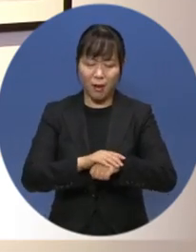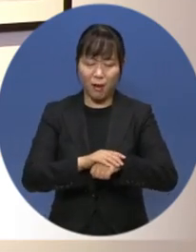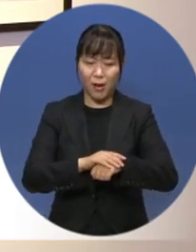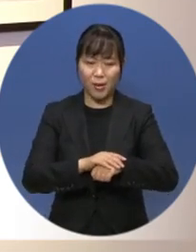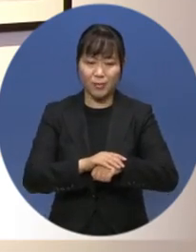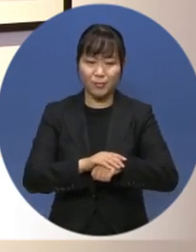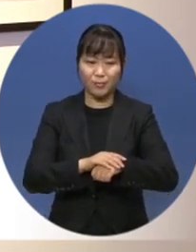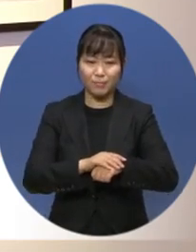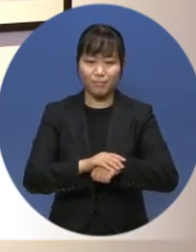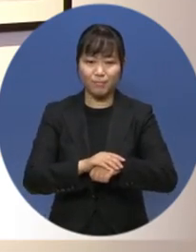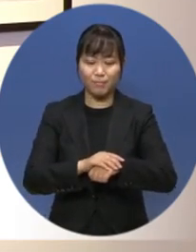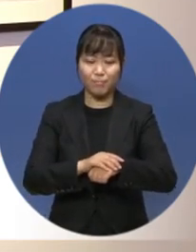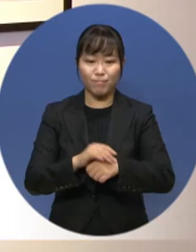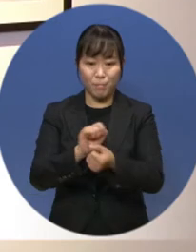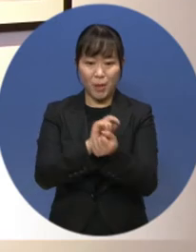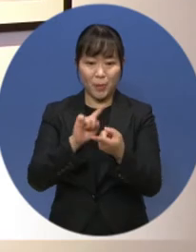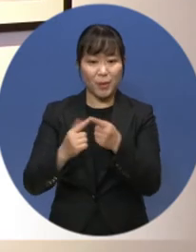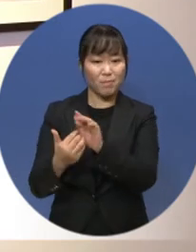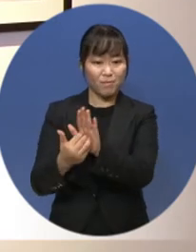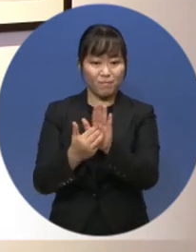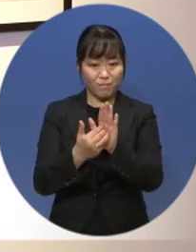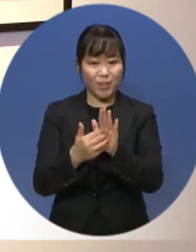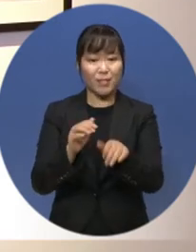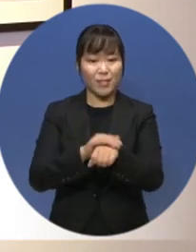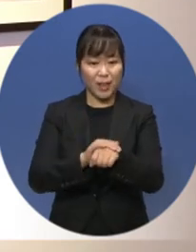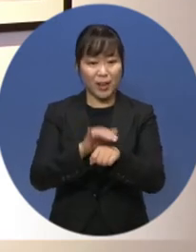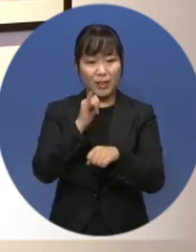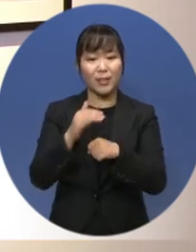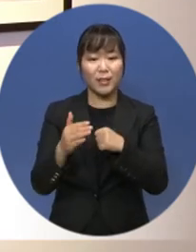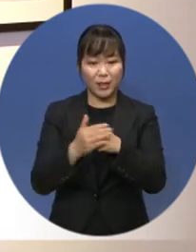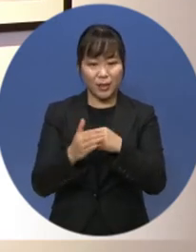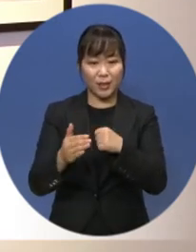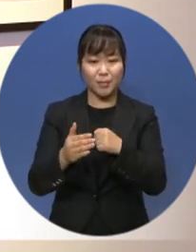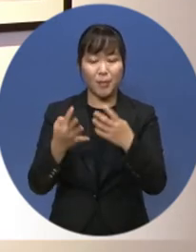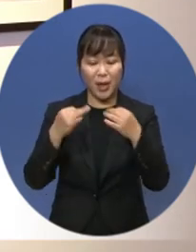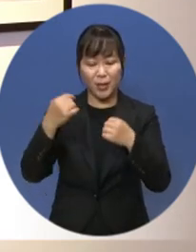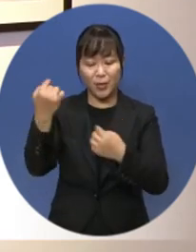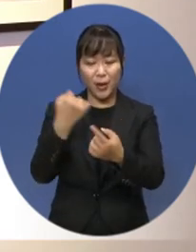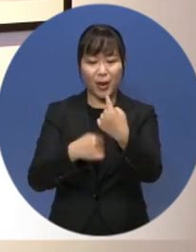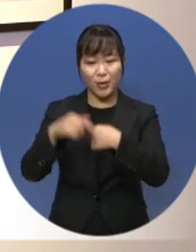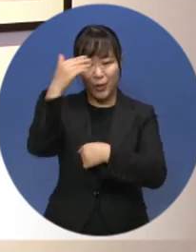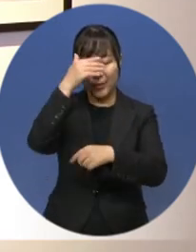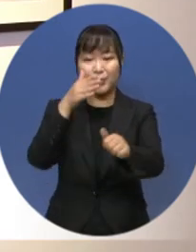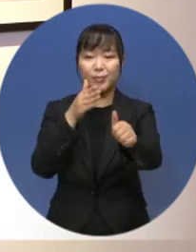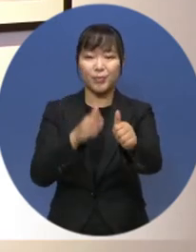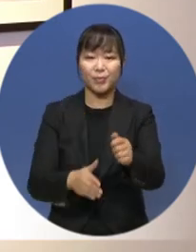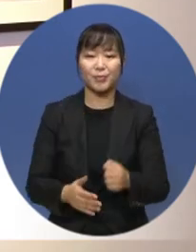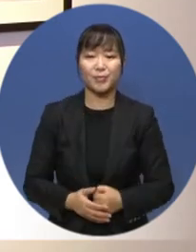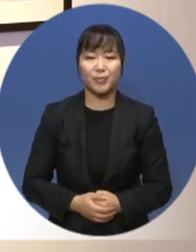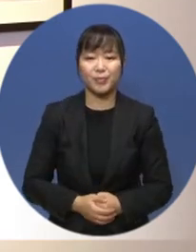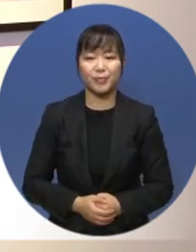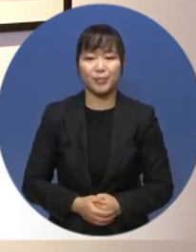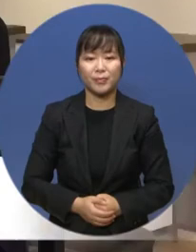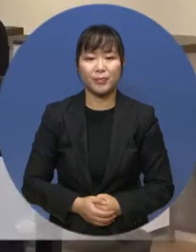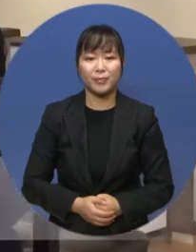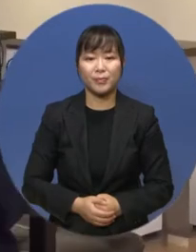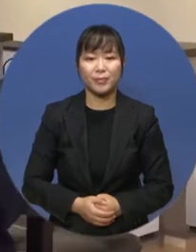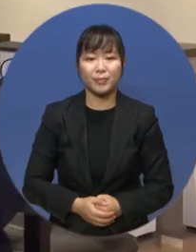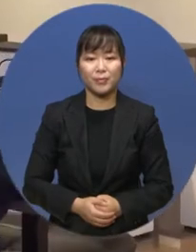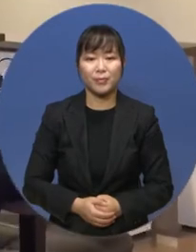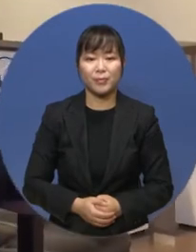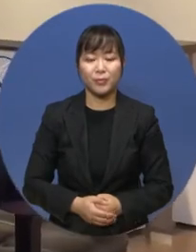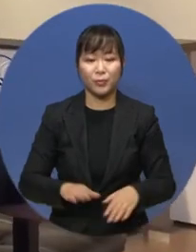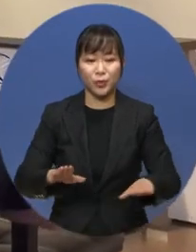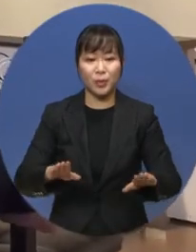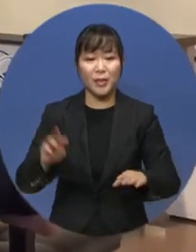그 이렇게 정확하게 수칙을 준수하고 있으니까 많이 오셔서 관람해 주시면 감사드리겠습니다.